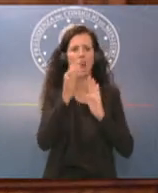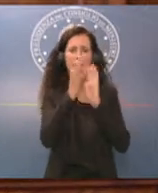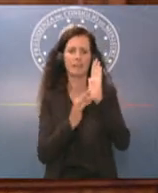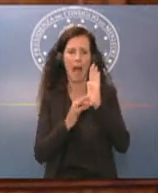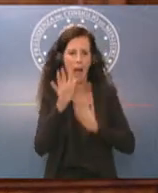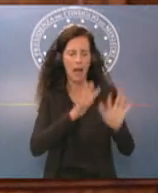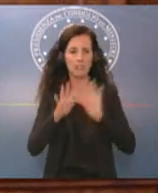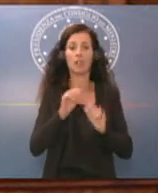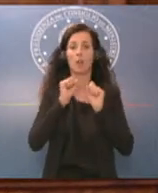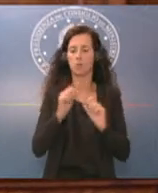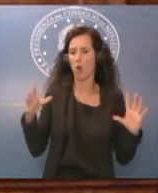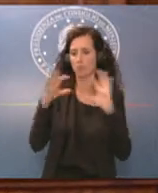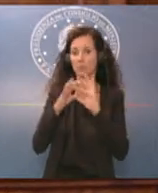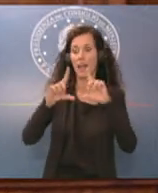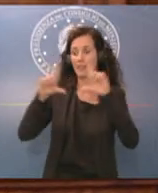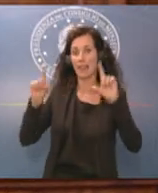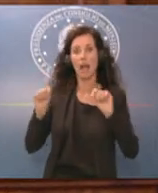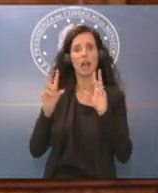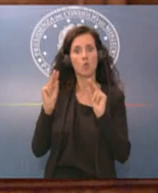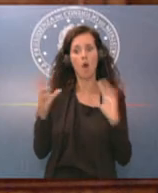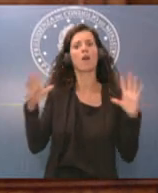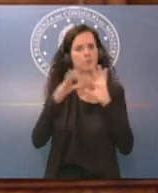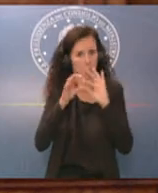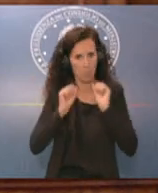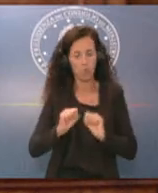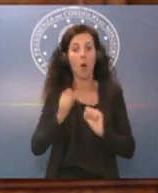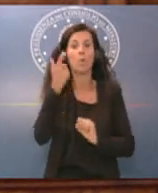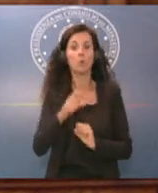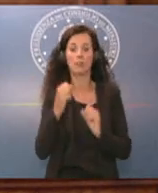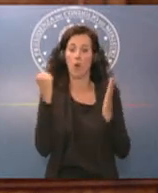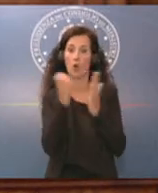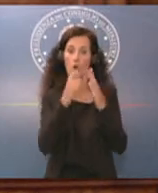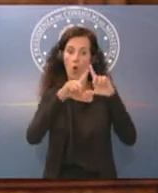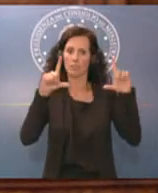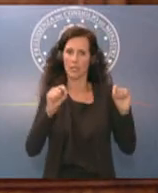essere anche associate nuove targhe per fare in modo che il contrassegno sia della